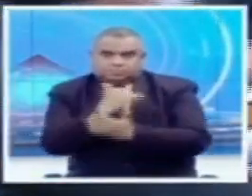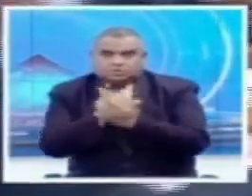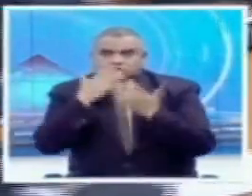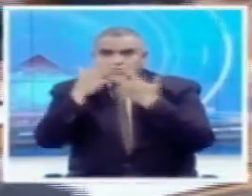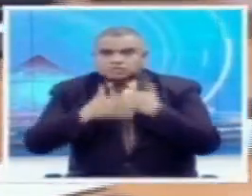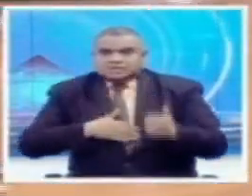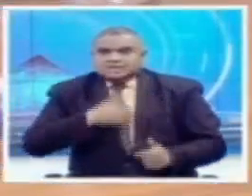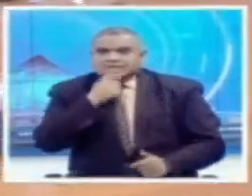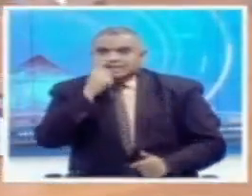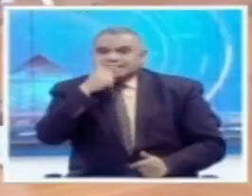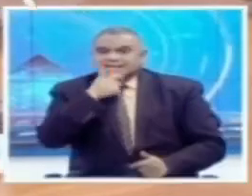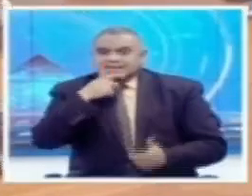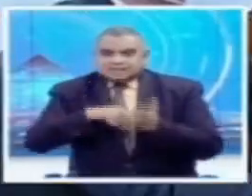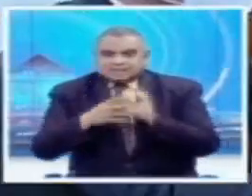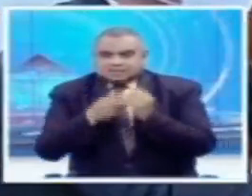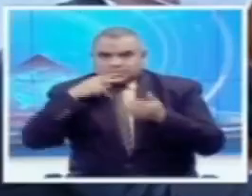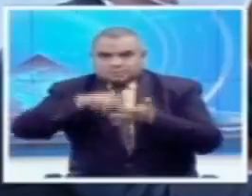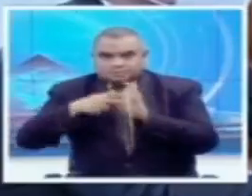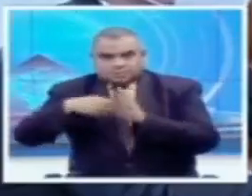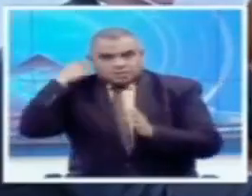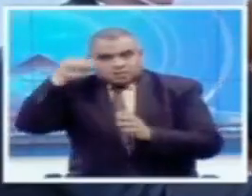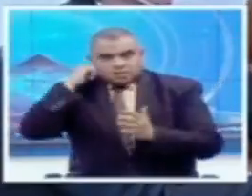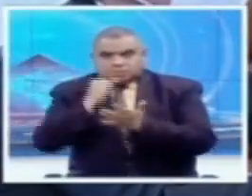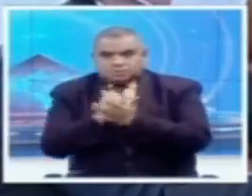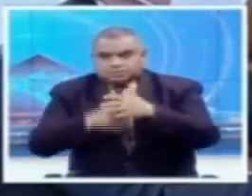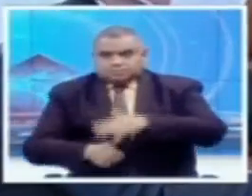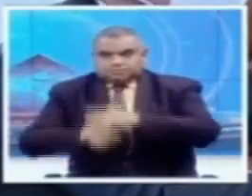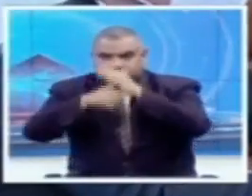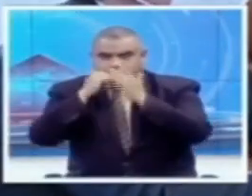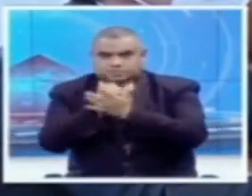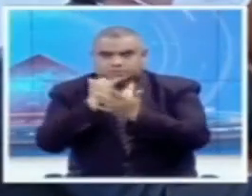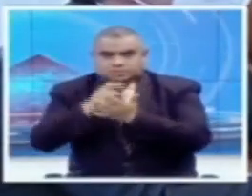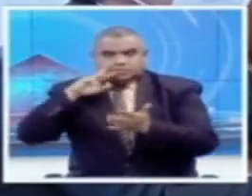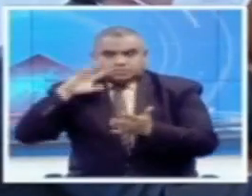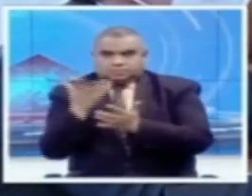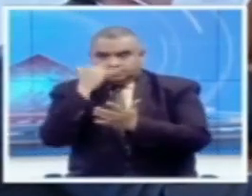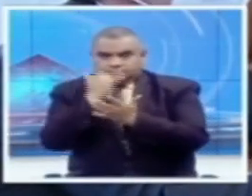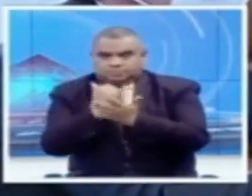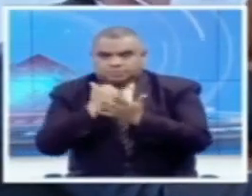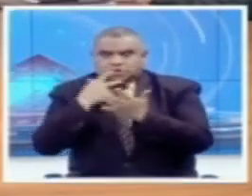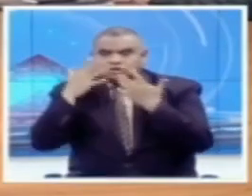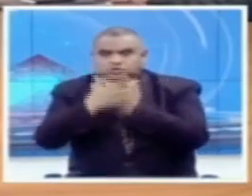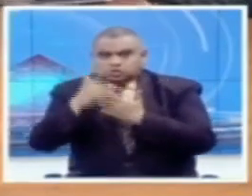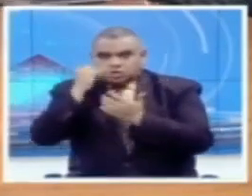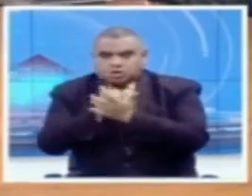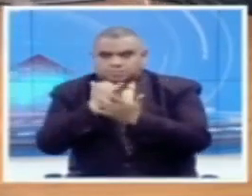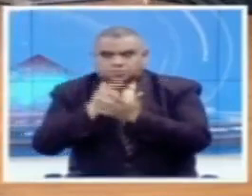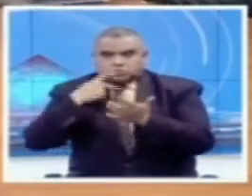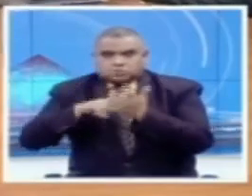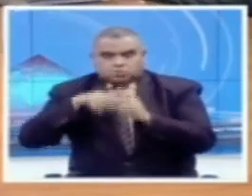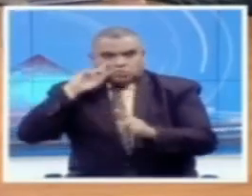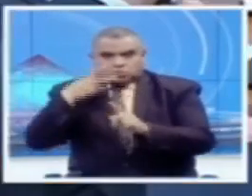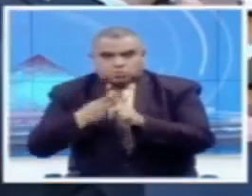إني الإيطالية للبترول برئاسة السيد كلاوديو ديسكالزي الرئيس التنفيذي للشركة، وذلك